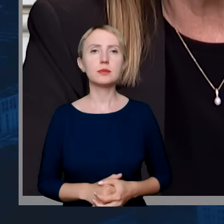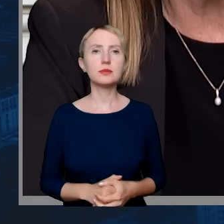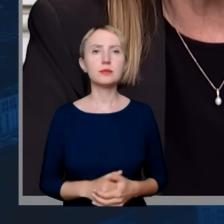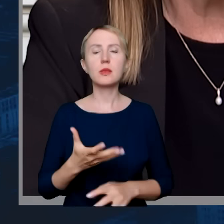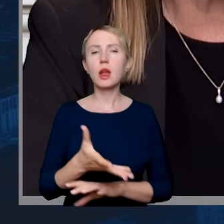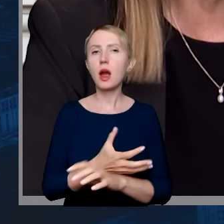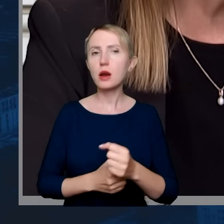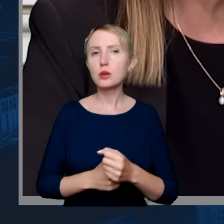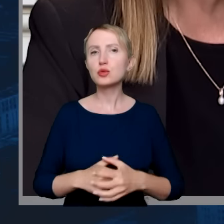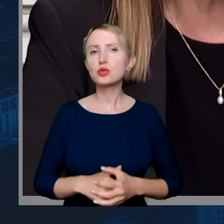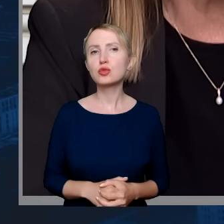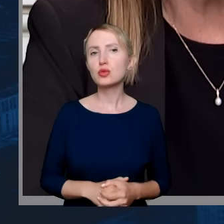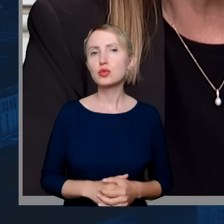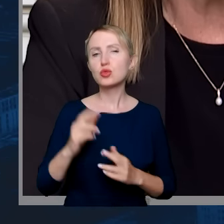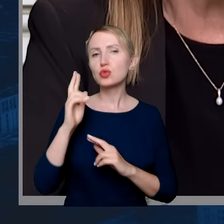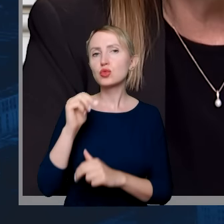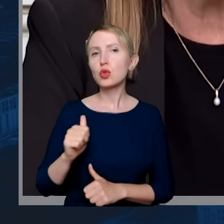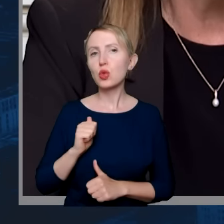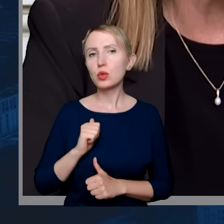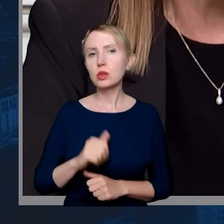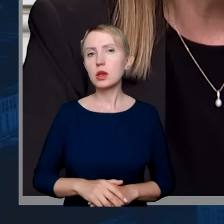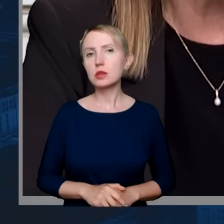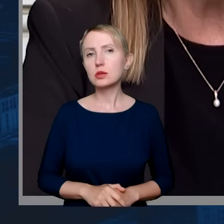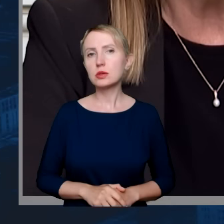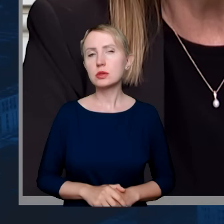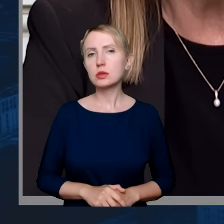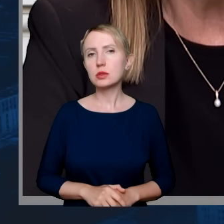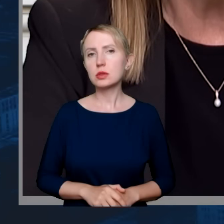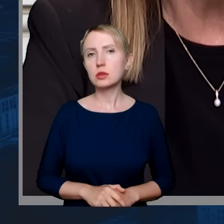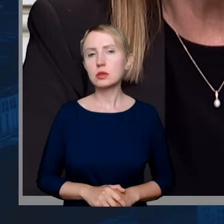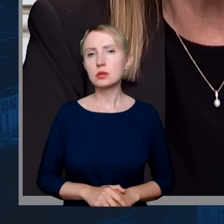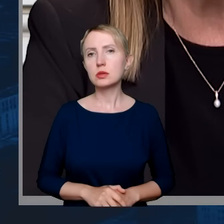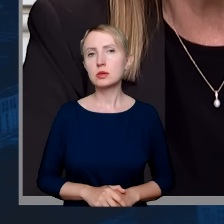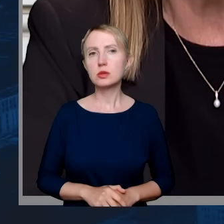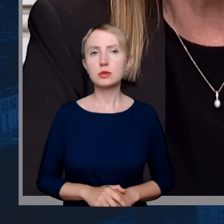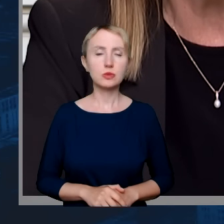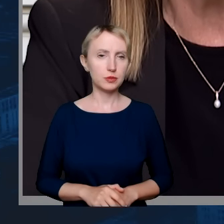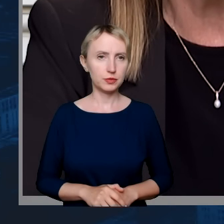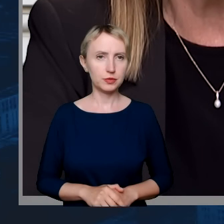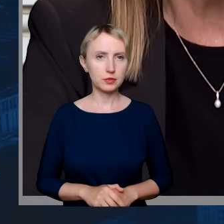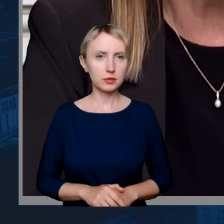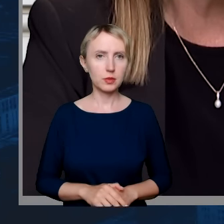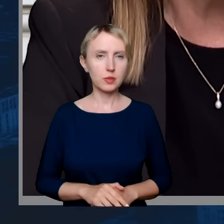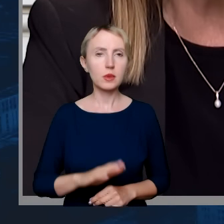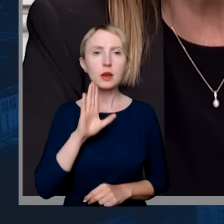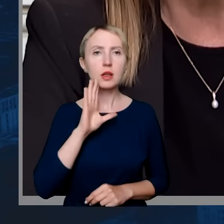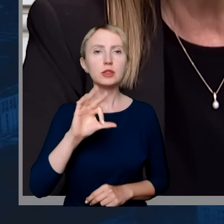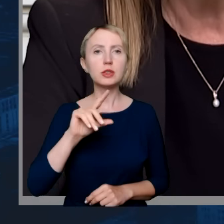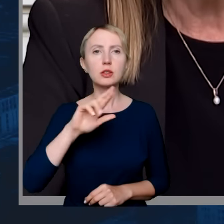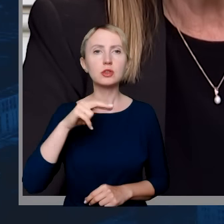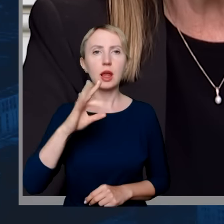aresztowanie żołnierzy, którzy tak jak i sierżant